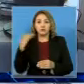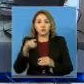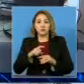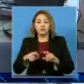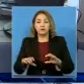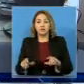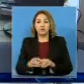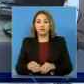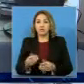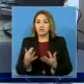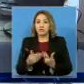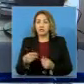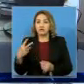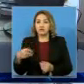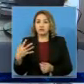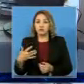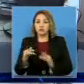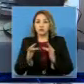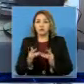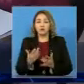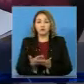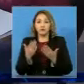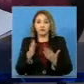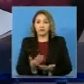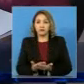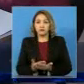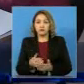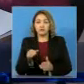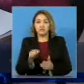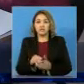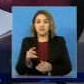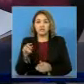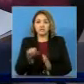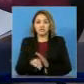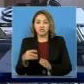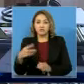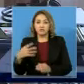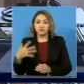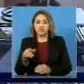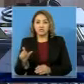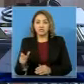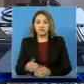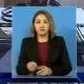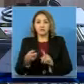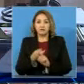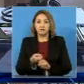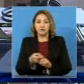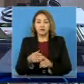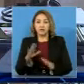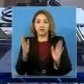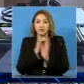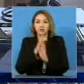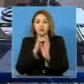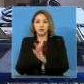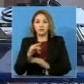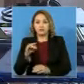медцентра рассчитано на 240 коек, но в настоящее время в нем уже лежат 250 человек. Это связано в первую очередь с экологией